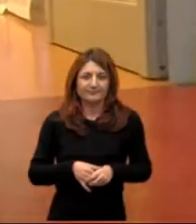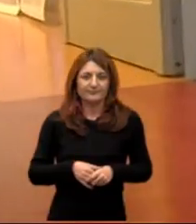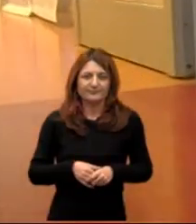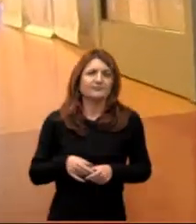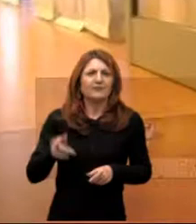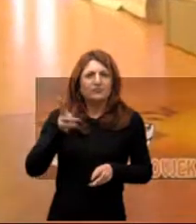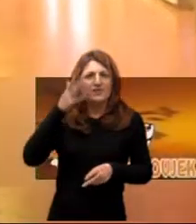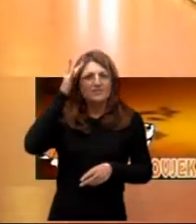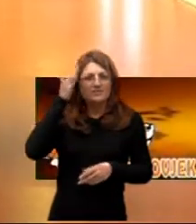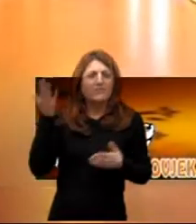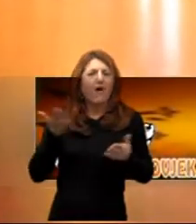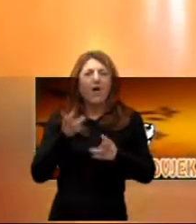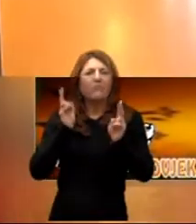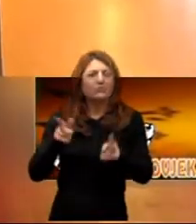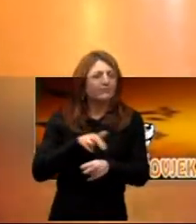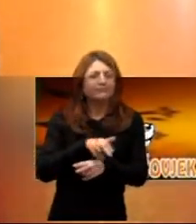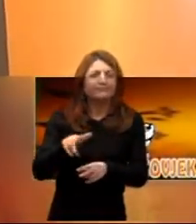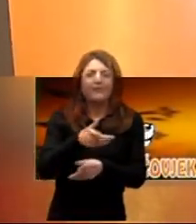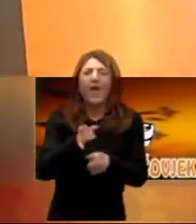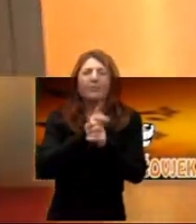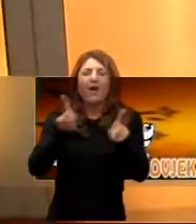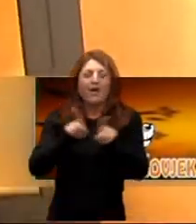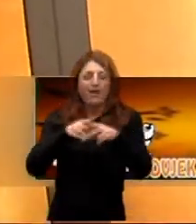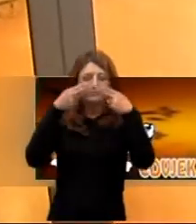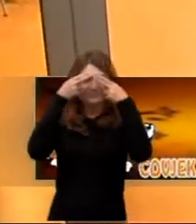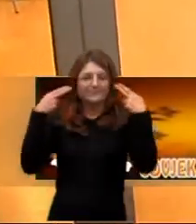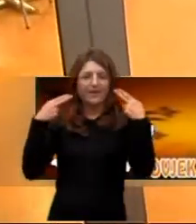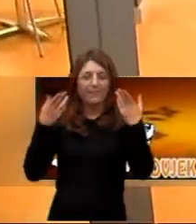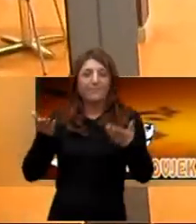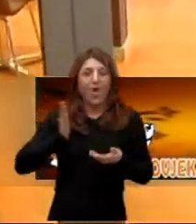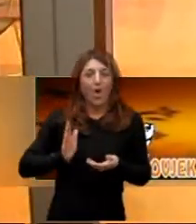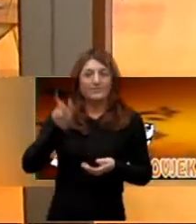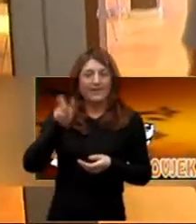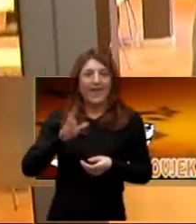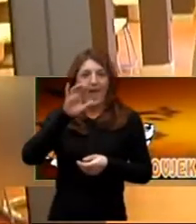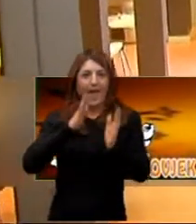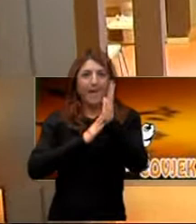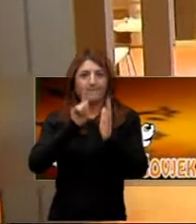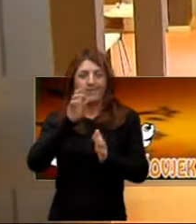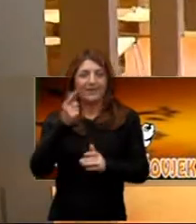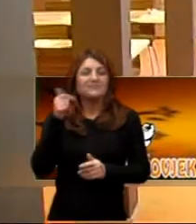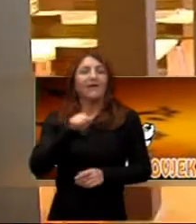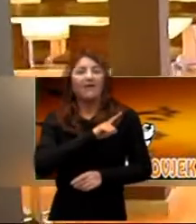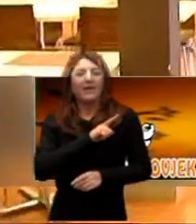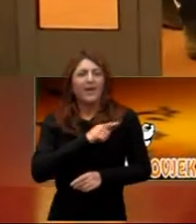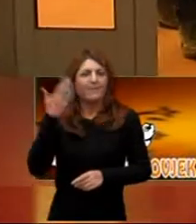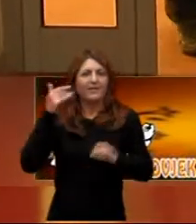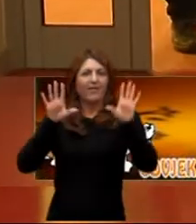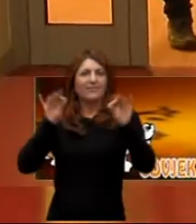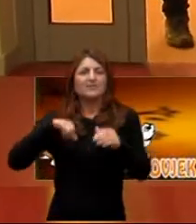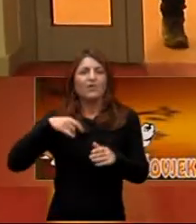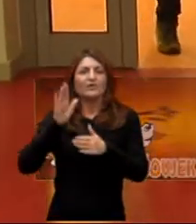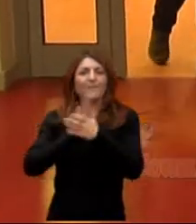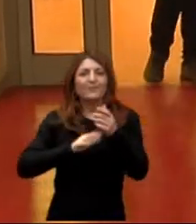Možete li zamisliti kako je kretati se, a da pritom ništa ne vidite? Gospodin Emir iz Rijeke je prije 10 godina počeo gubiti vid.